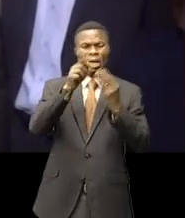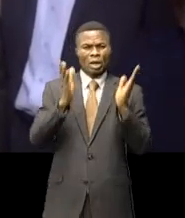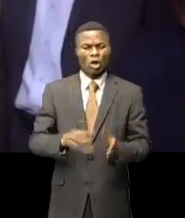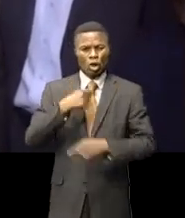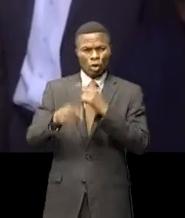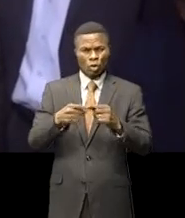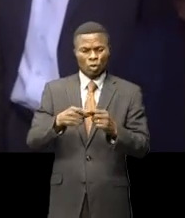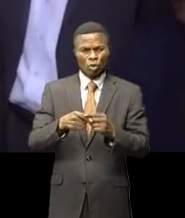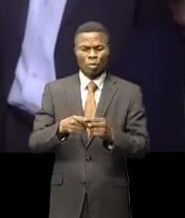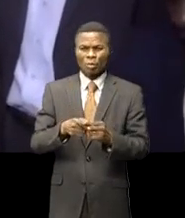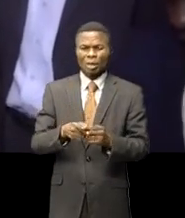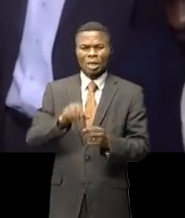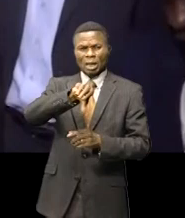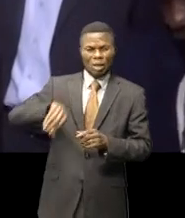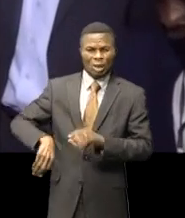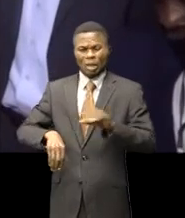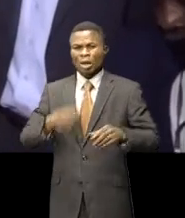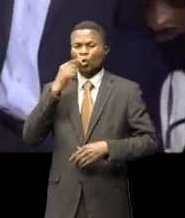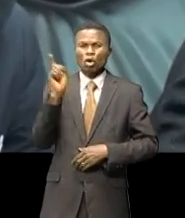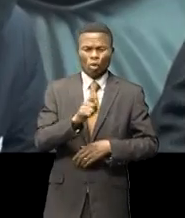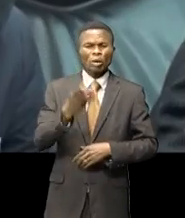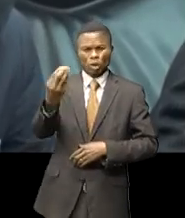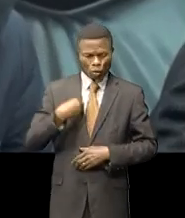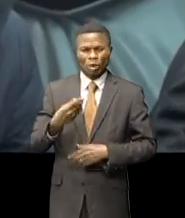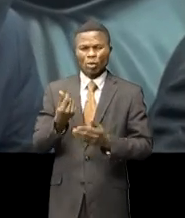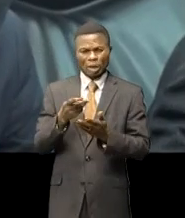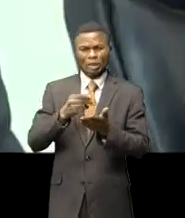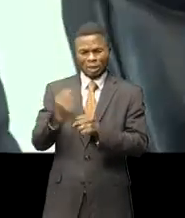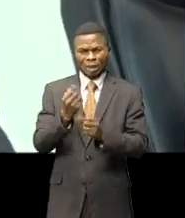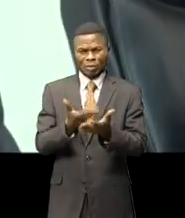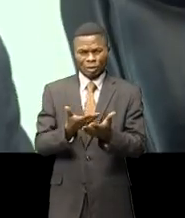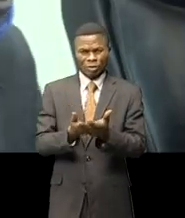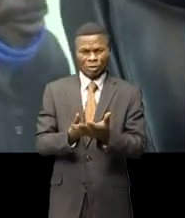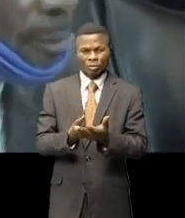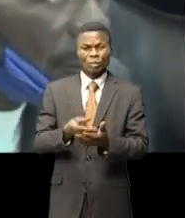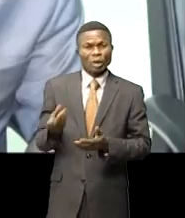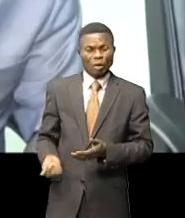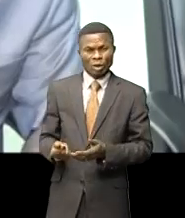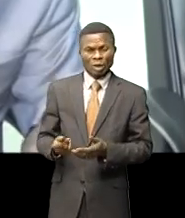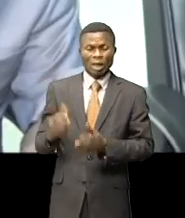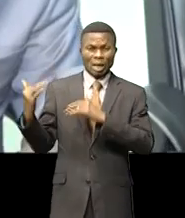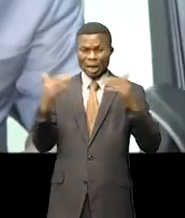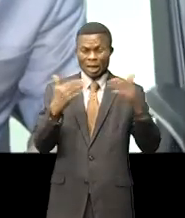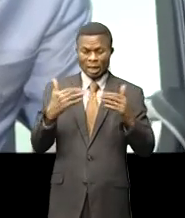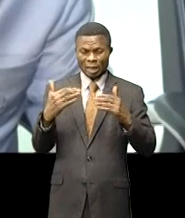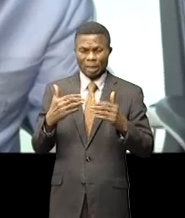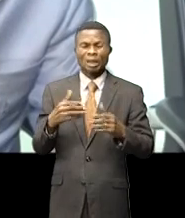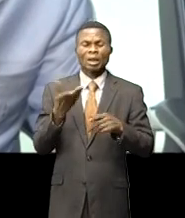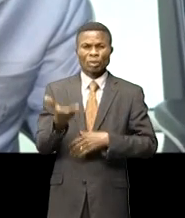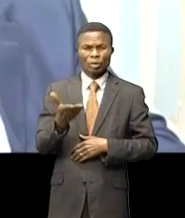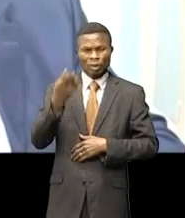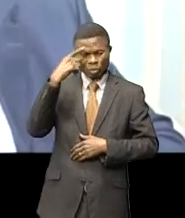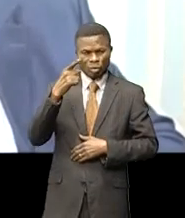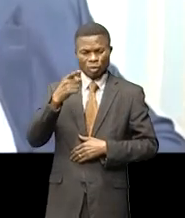à exiger qu'on lui donne l'argent. Face à l'intox qui prend des allures d'une guerre médiatique pour